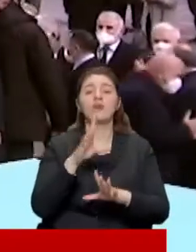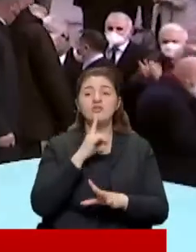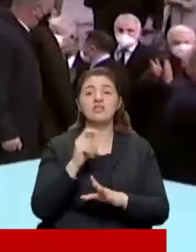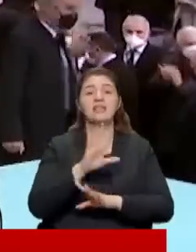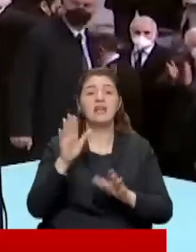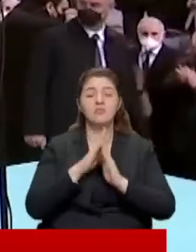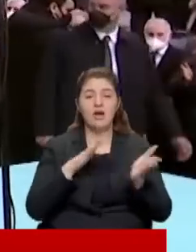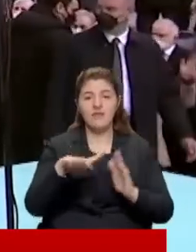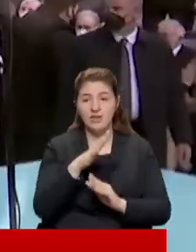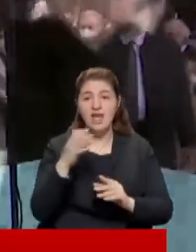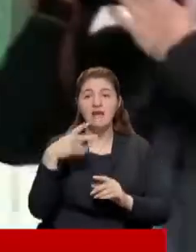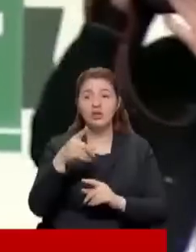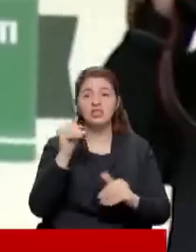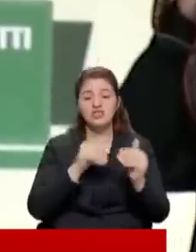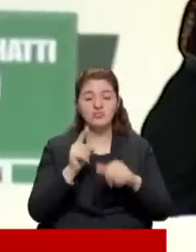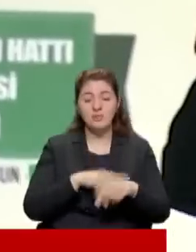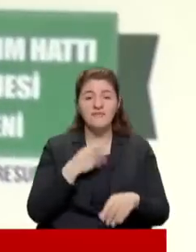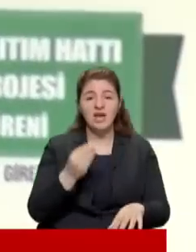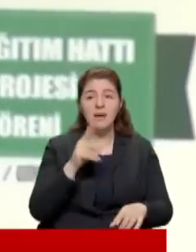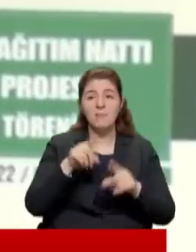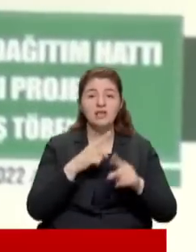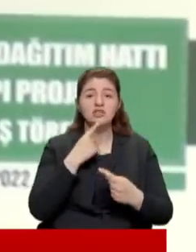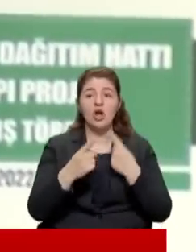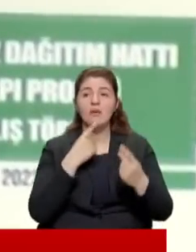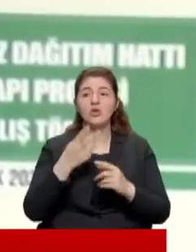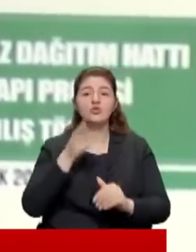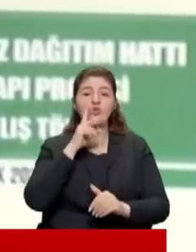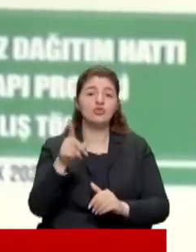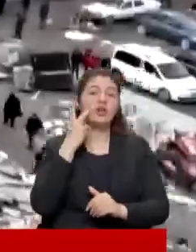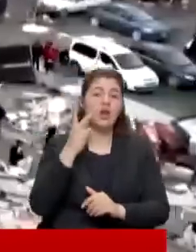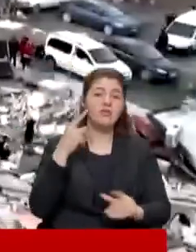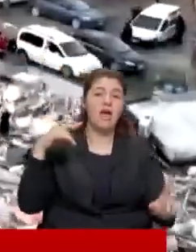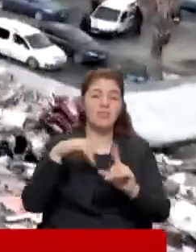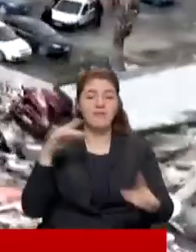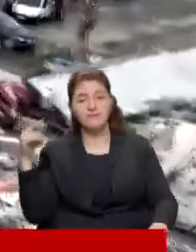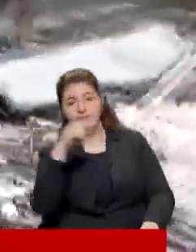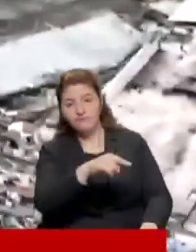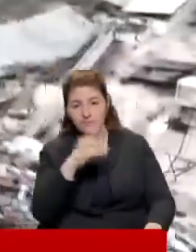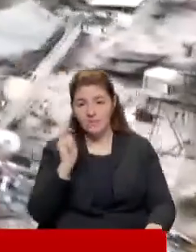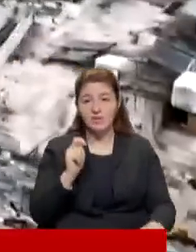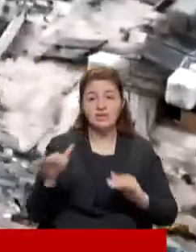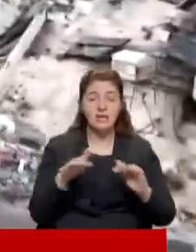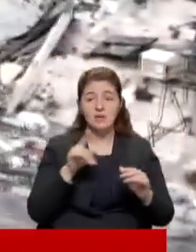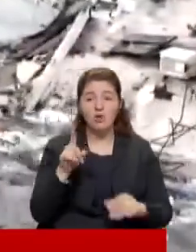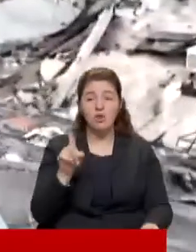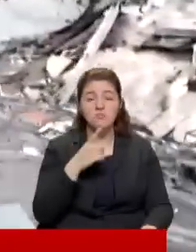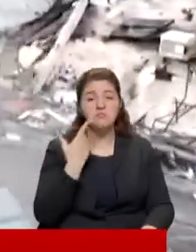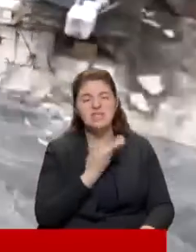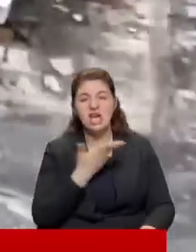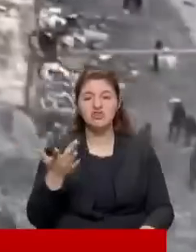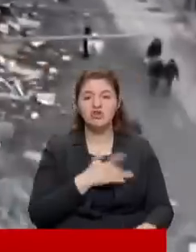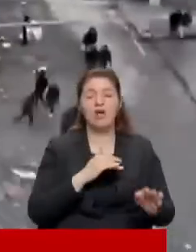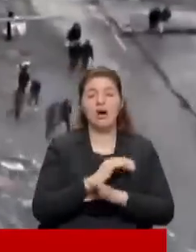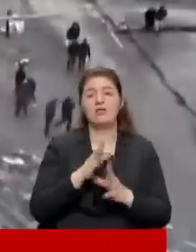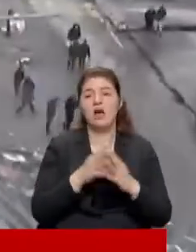değil muhalefet, Erdoğan'ın seçim zamanı verilen bazı vaatlerinin sonuçları üzerinden de hedef aldı. Depremde on binlerce canın